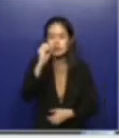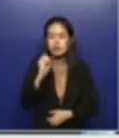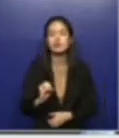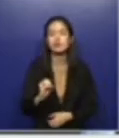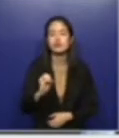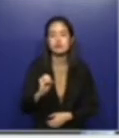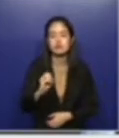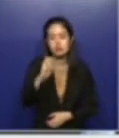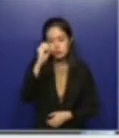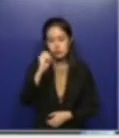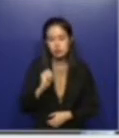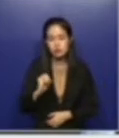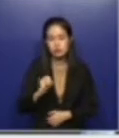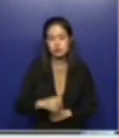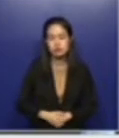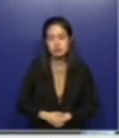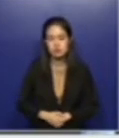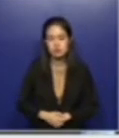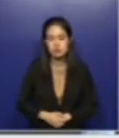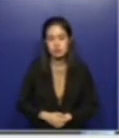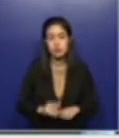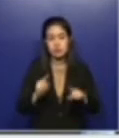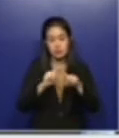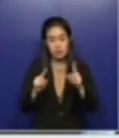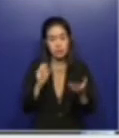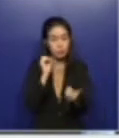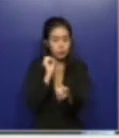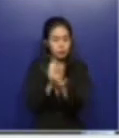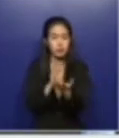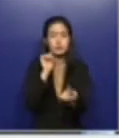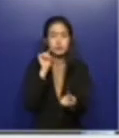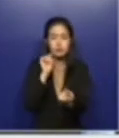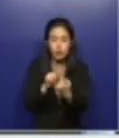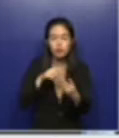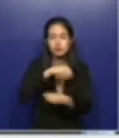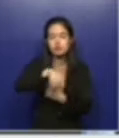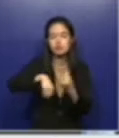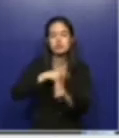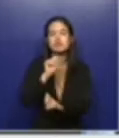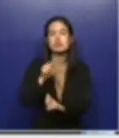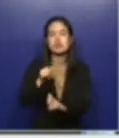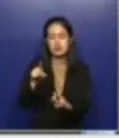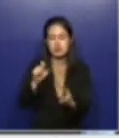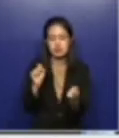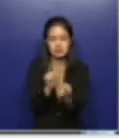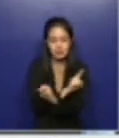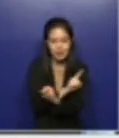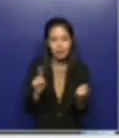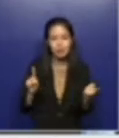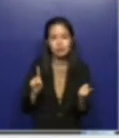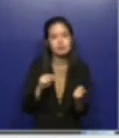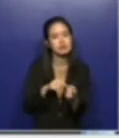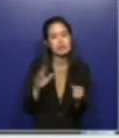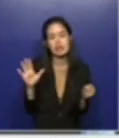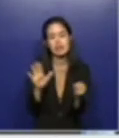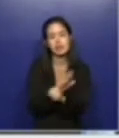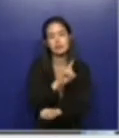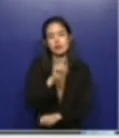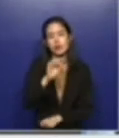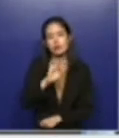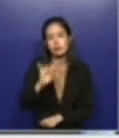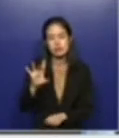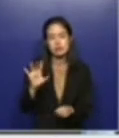ป็นศูนย์ครับแต่ผลกระทบที่เกี่ยวข้องกับด้านเศรษฐกิจและสังคมเนี่ยเต็มร้อยครับเมื่อเทียบ